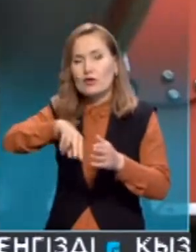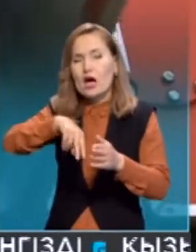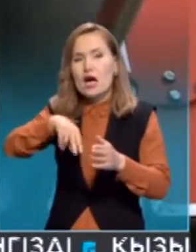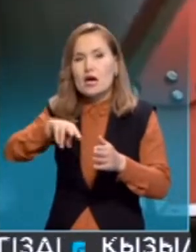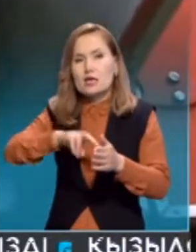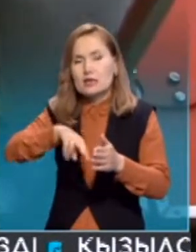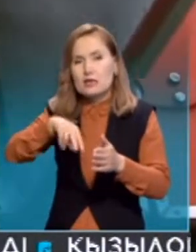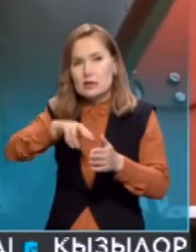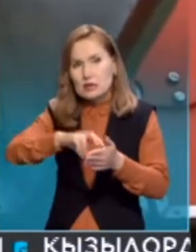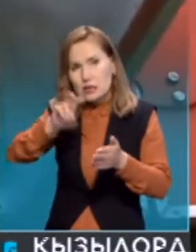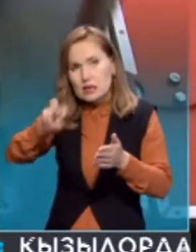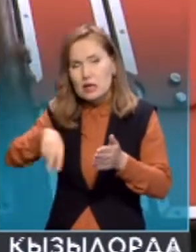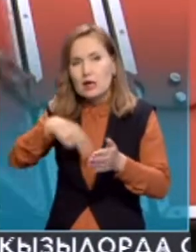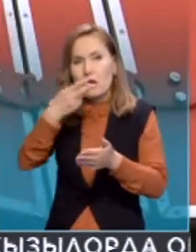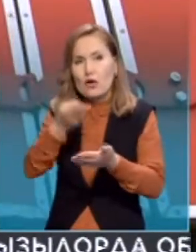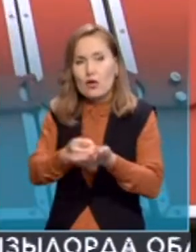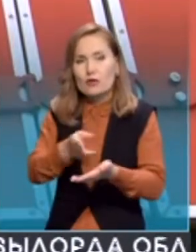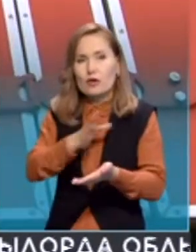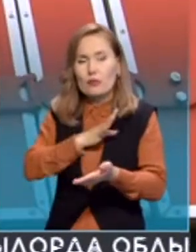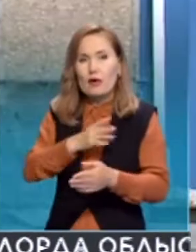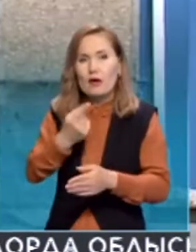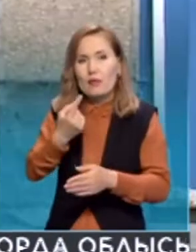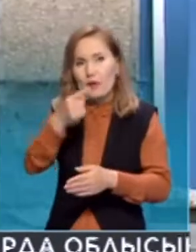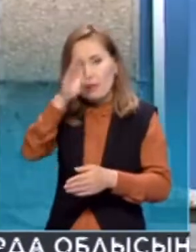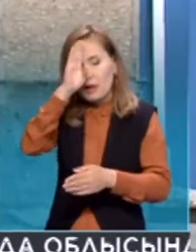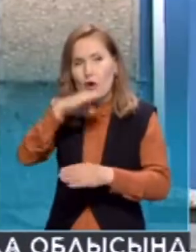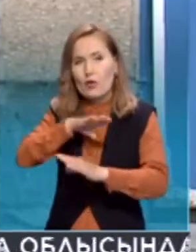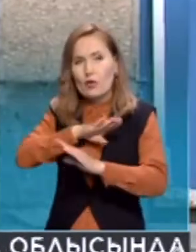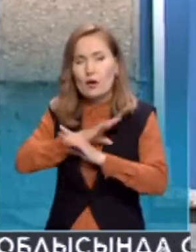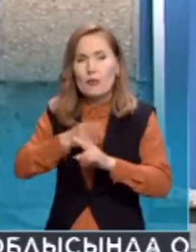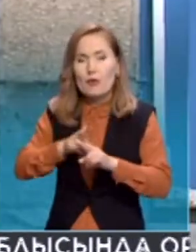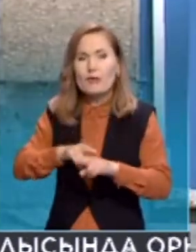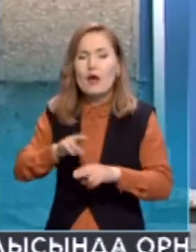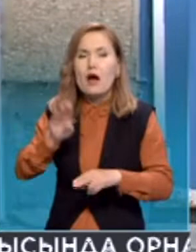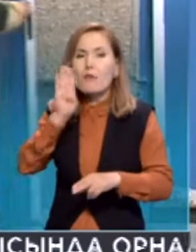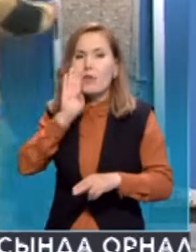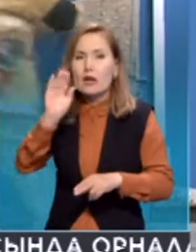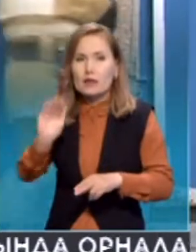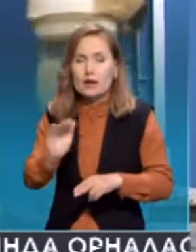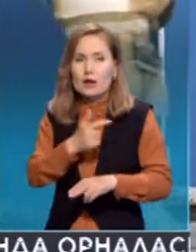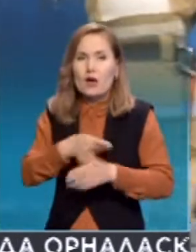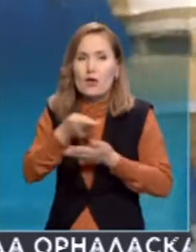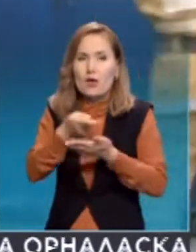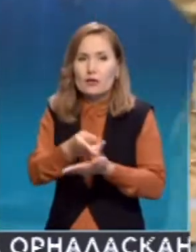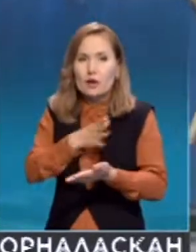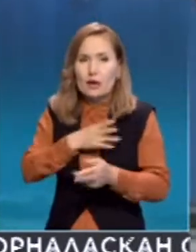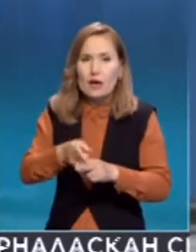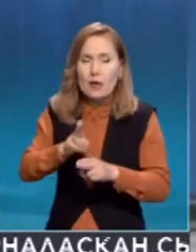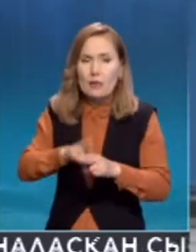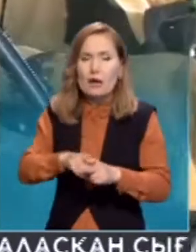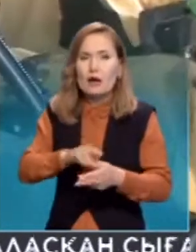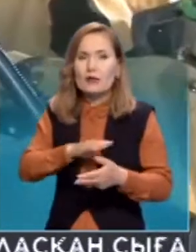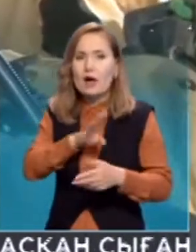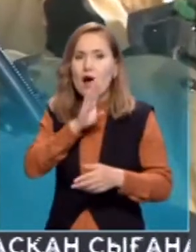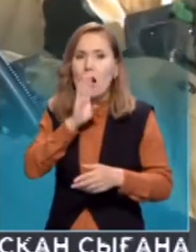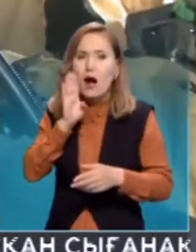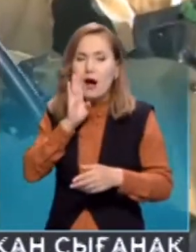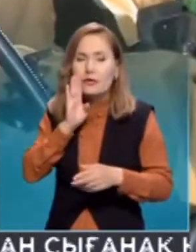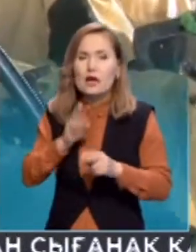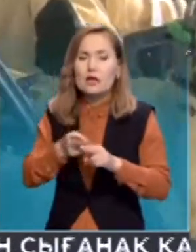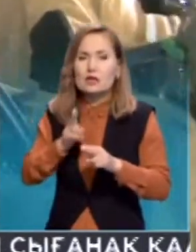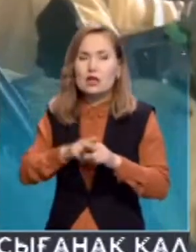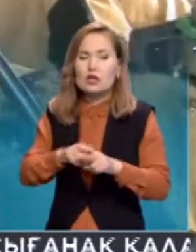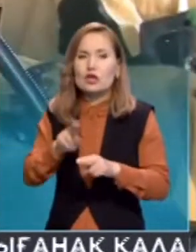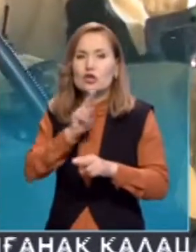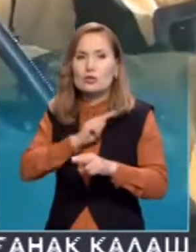Пәтерде қалған 10 жастағы қыз ыстан уланып қалған. Қазір анасымен бірге ем қабылдап жатыр. Әкесі жұмыста болған, анасы жұмысқа кетерде есікті сыртынан